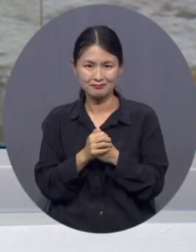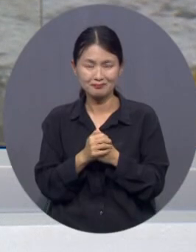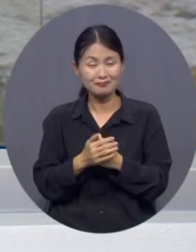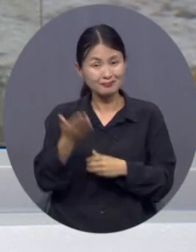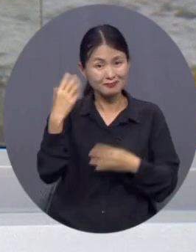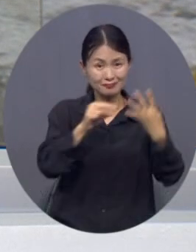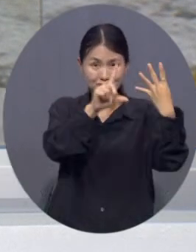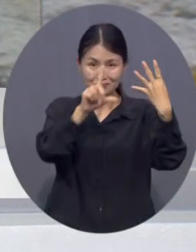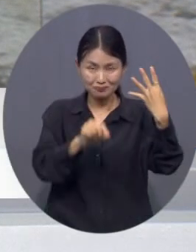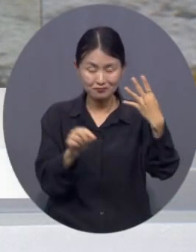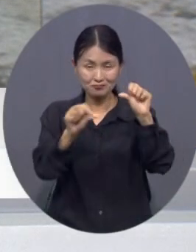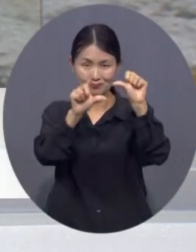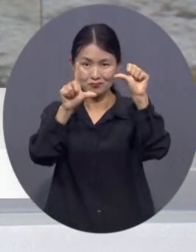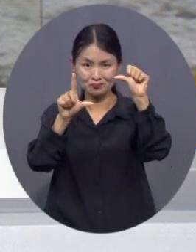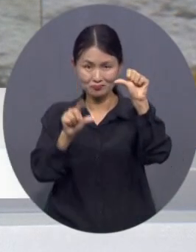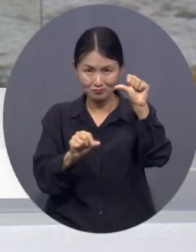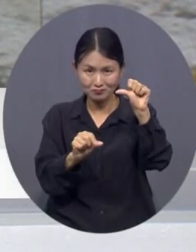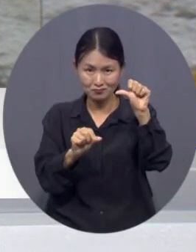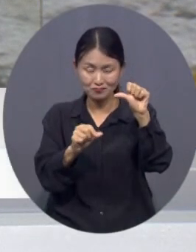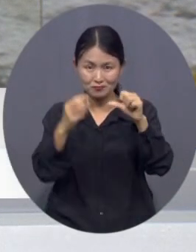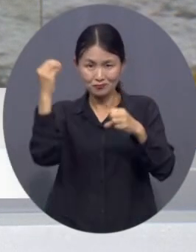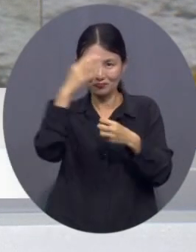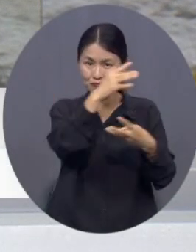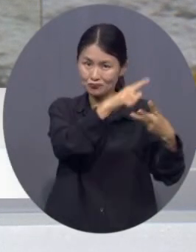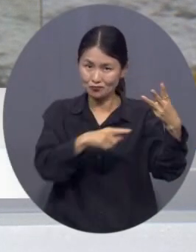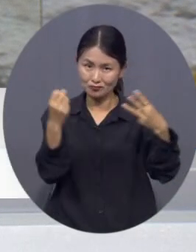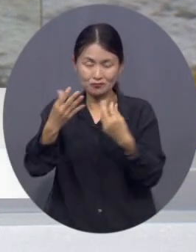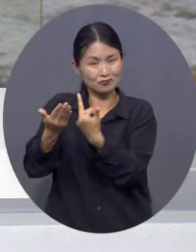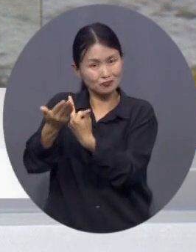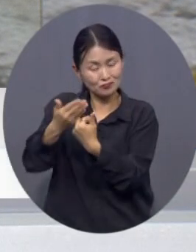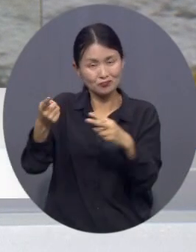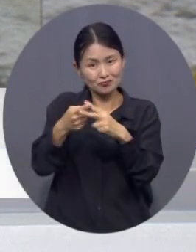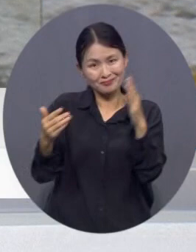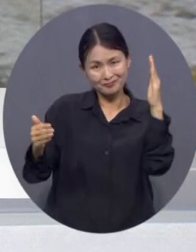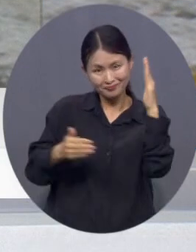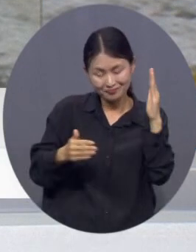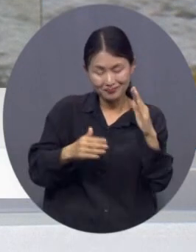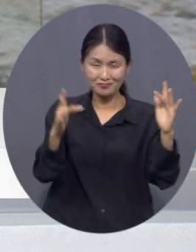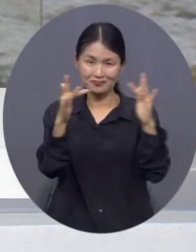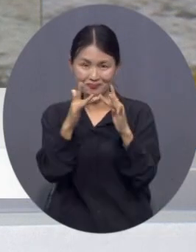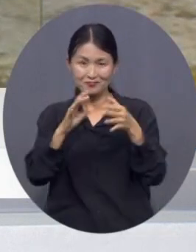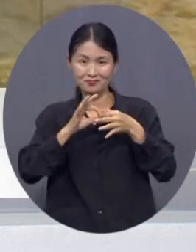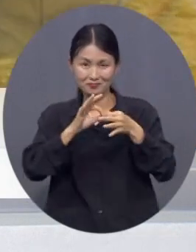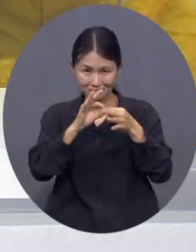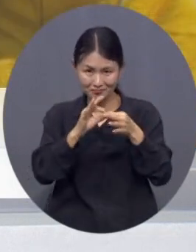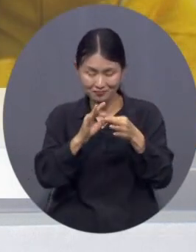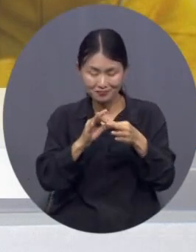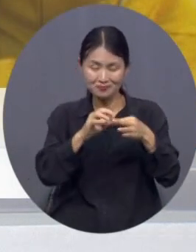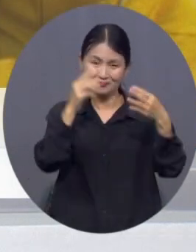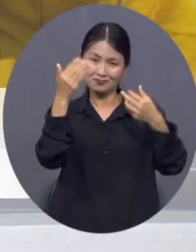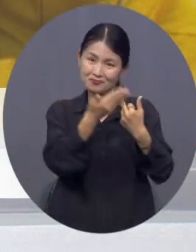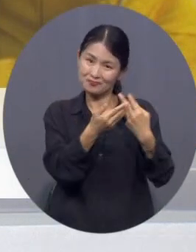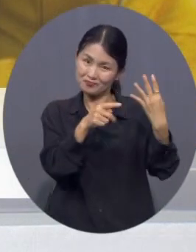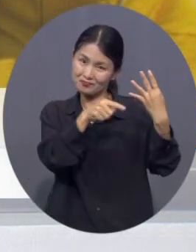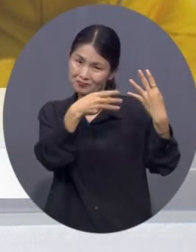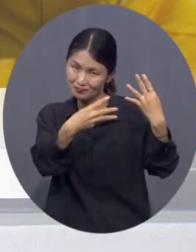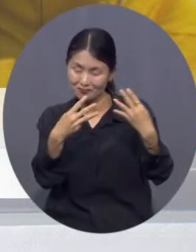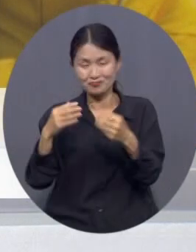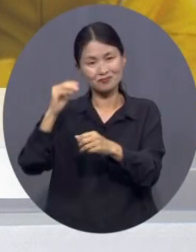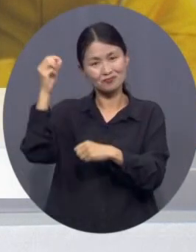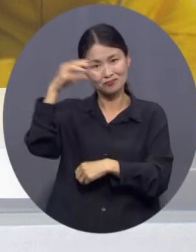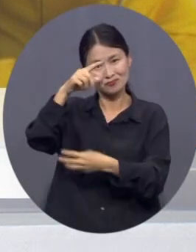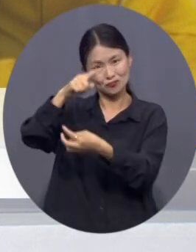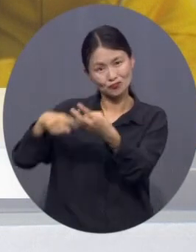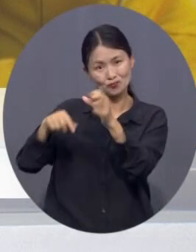지난 4월과 5월 광주와 제주의 초등학생들이 원격 수업을 통해 제주 4.3과 광주